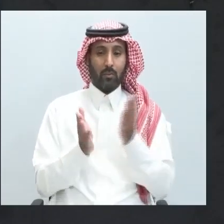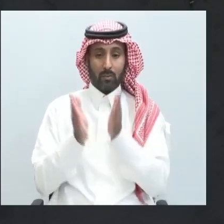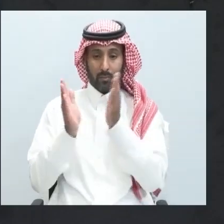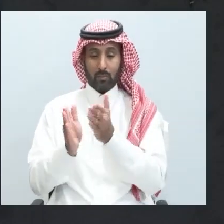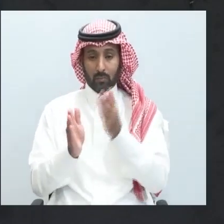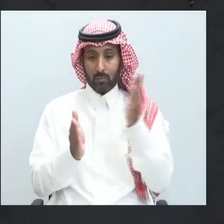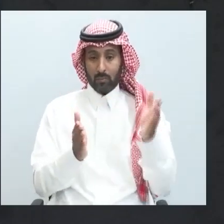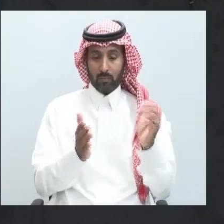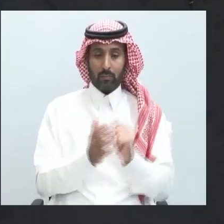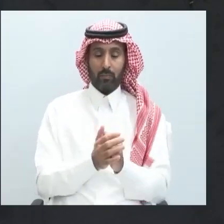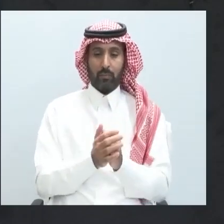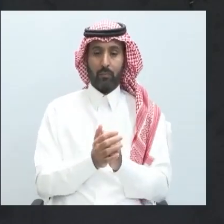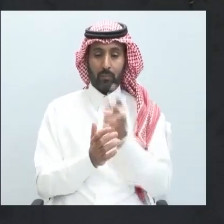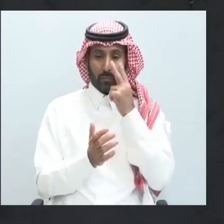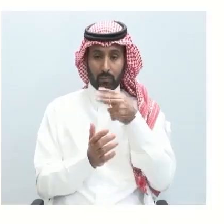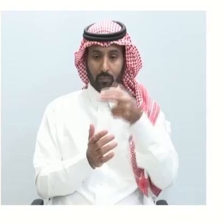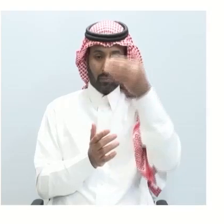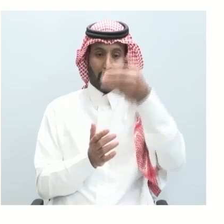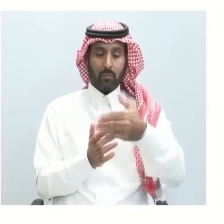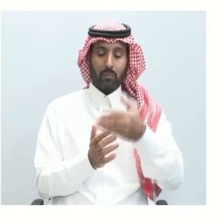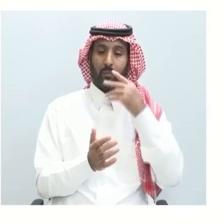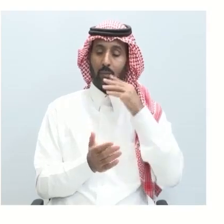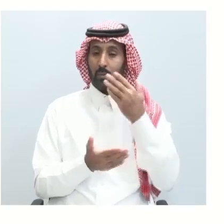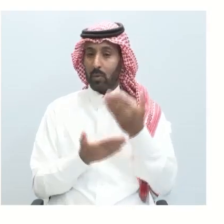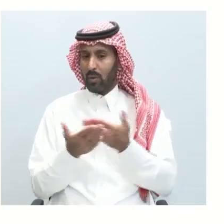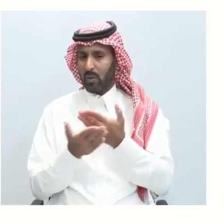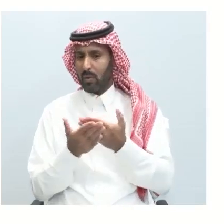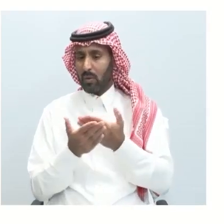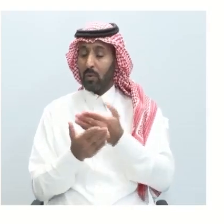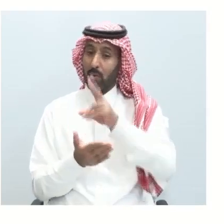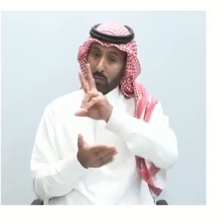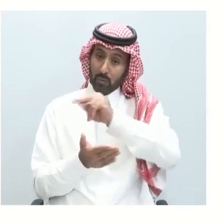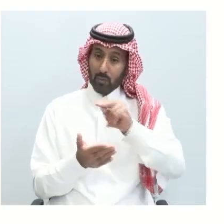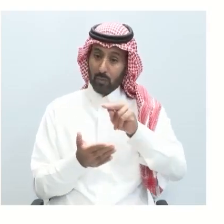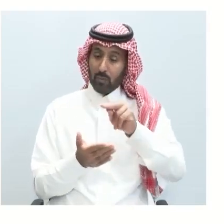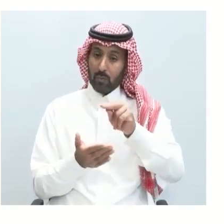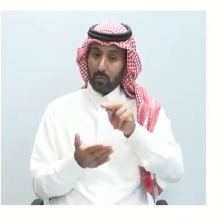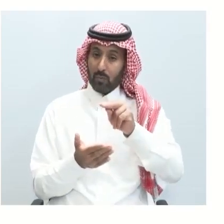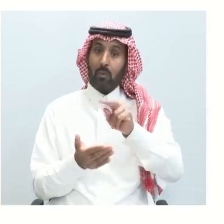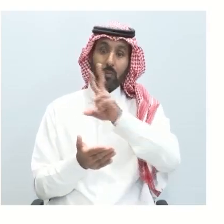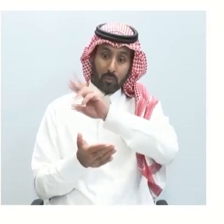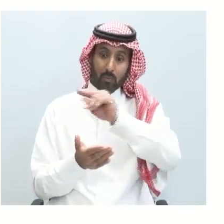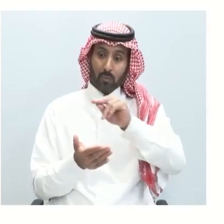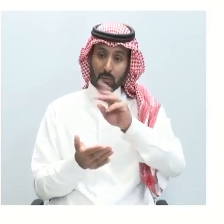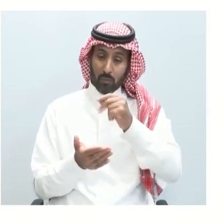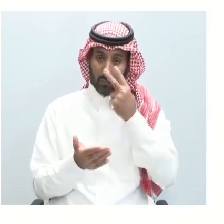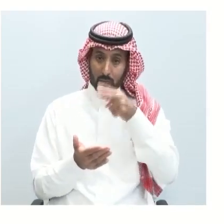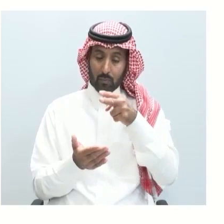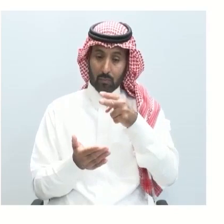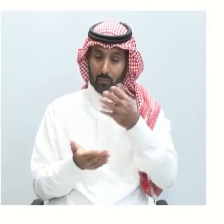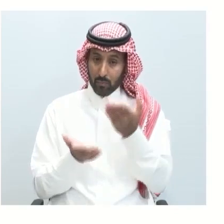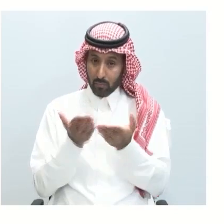لهذا التفاعل تفحص التفاعل التالي هل هو في حاله اتزان عندما اقول لك له في حاله اتزان انظر